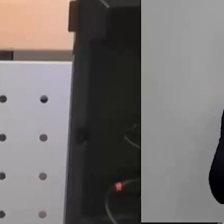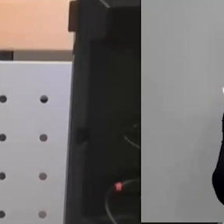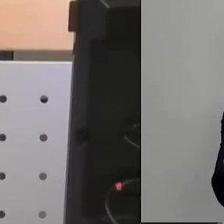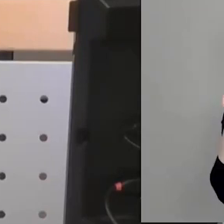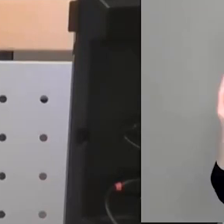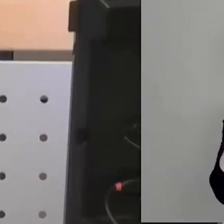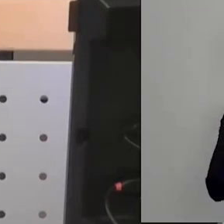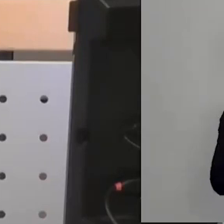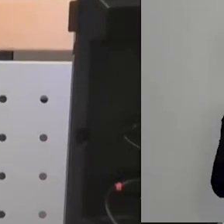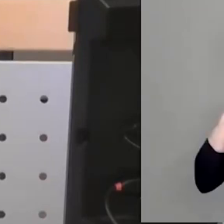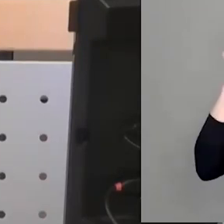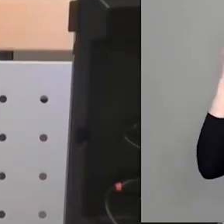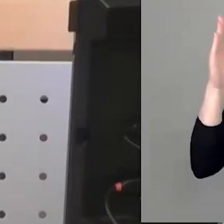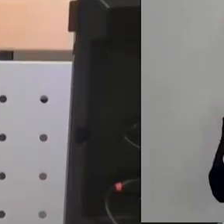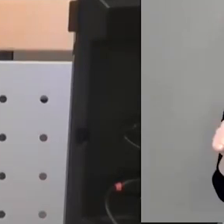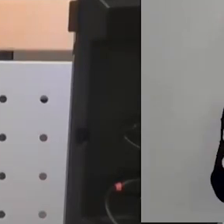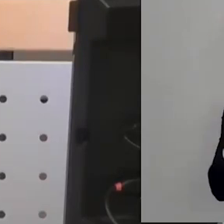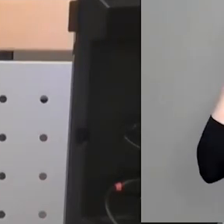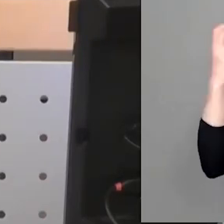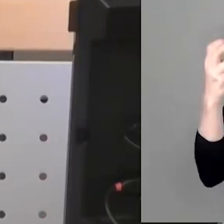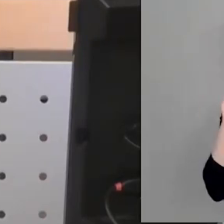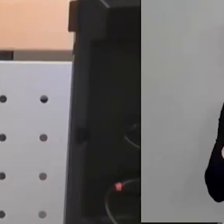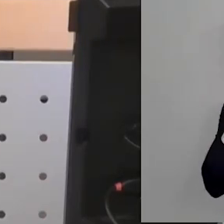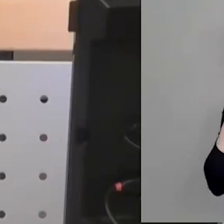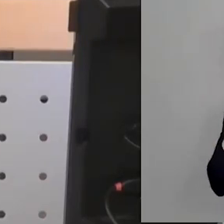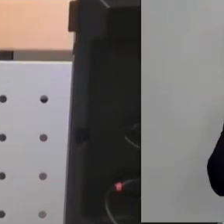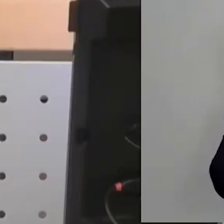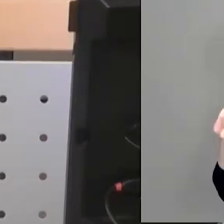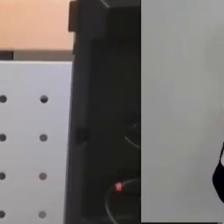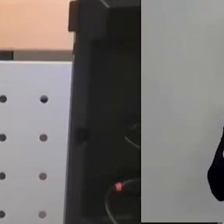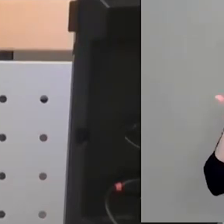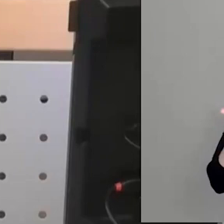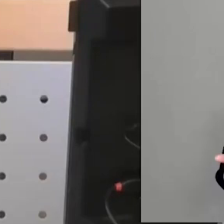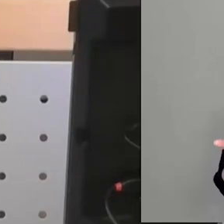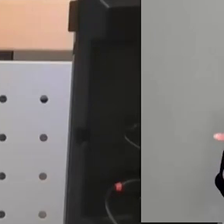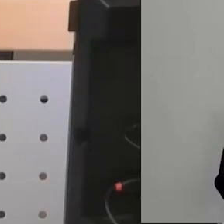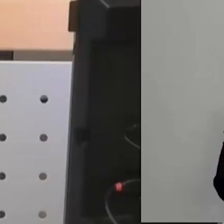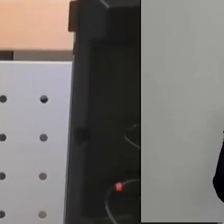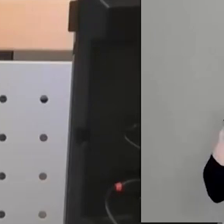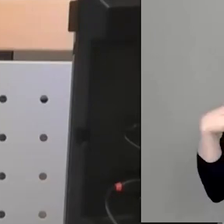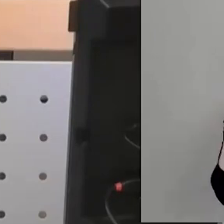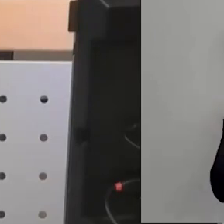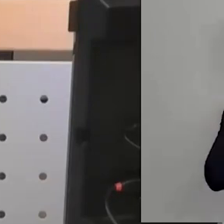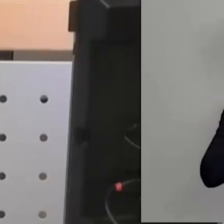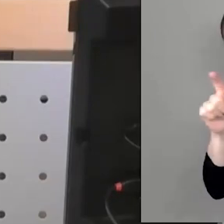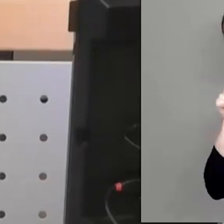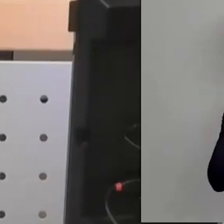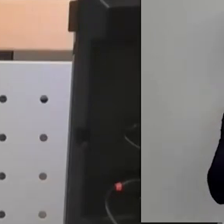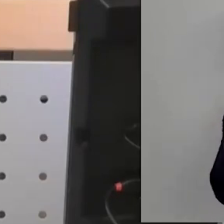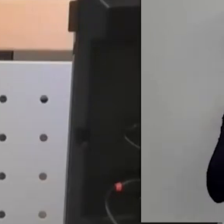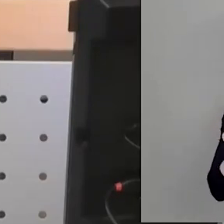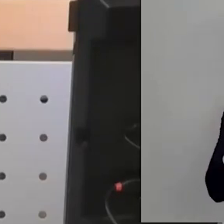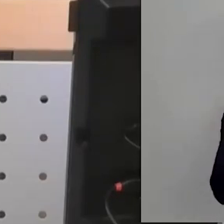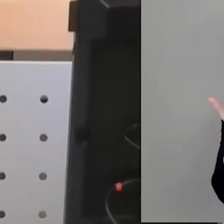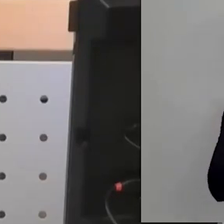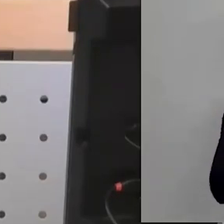hat sich damit sehr intensiv auseinandergesetzt und hat Ihnen im November 2023